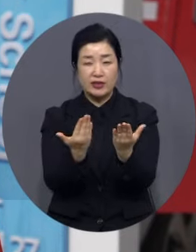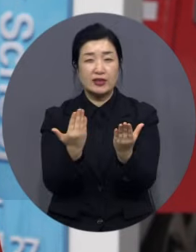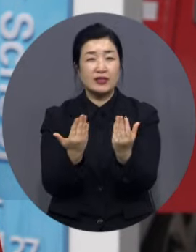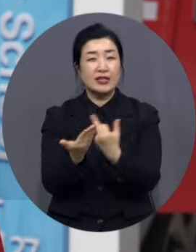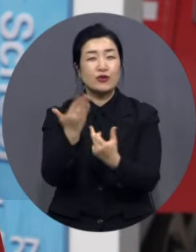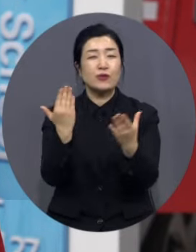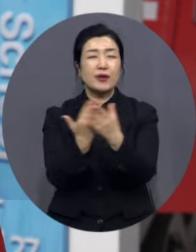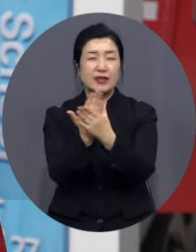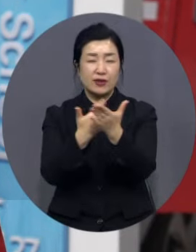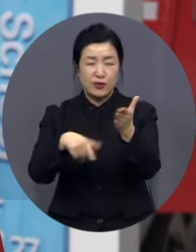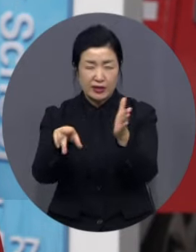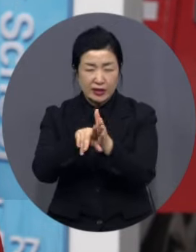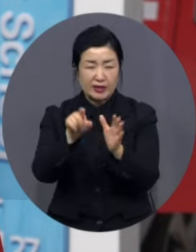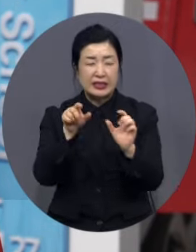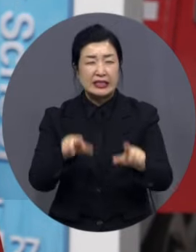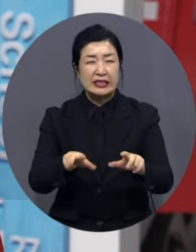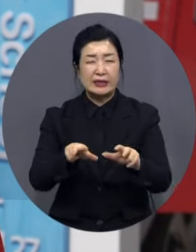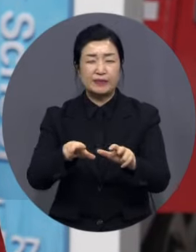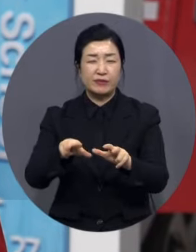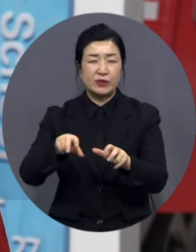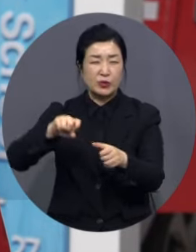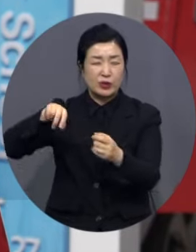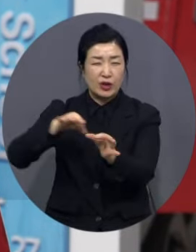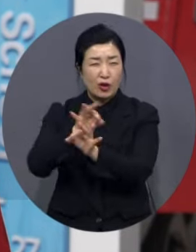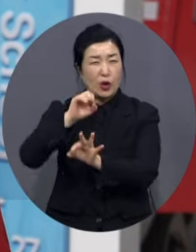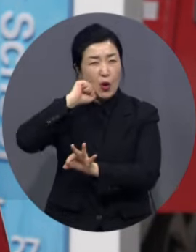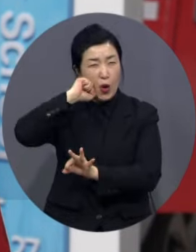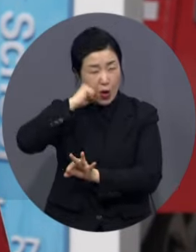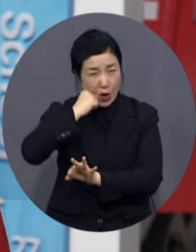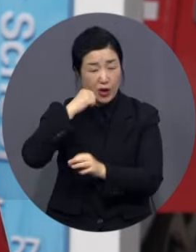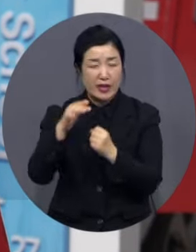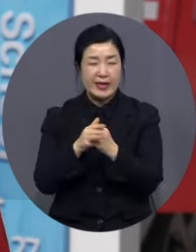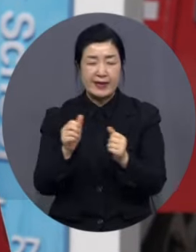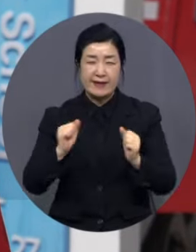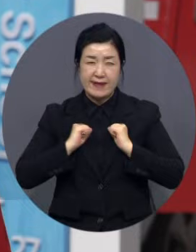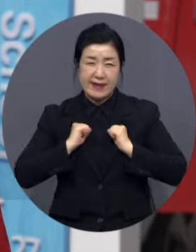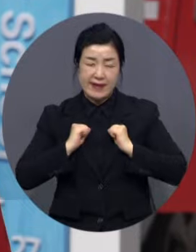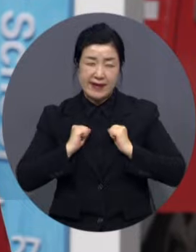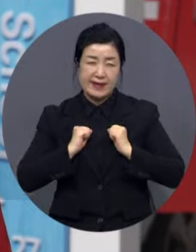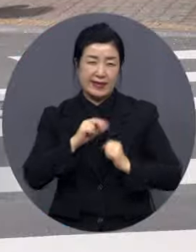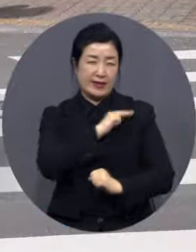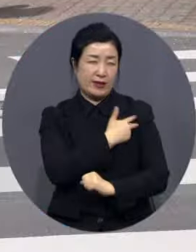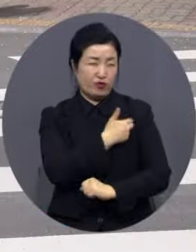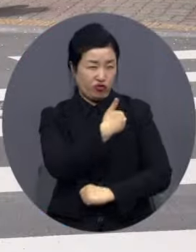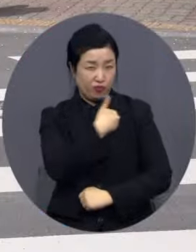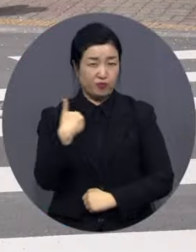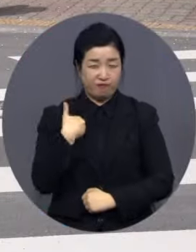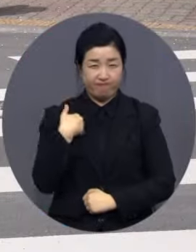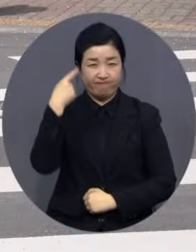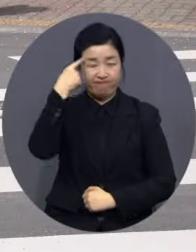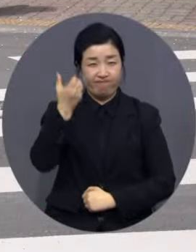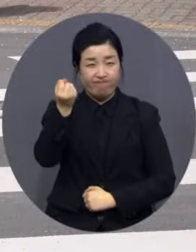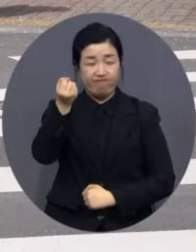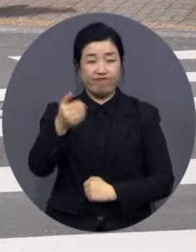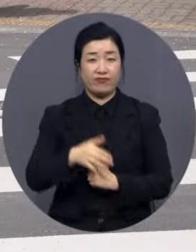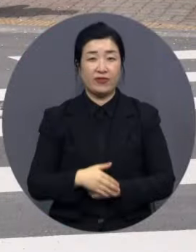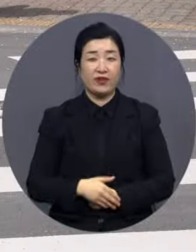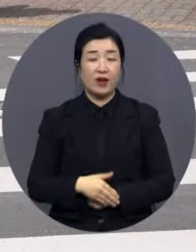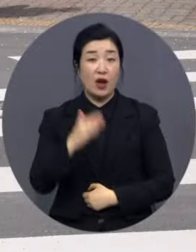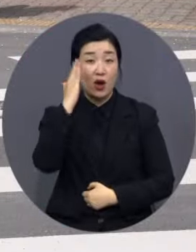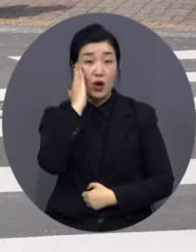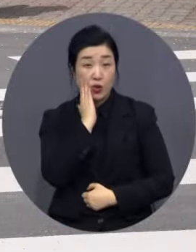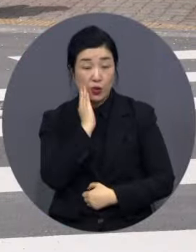위해서 또 우리 힘든 제주의 민생을 위해서 열심히 일할 수 있는 자격을 갖추었다고 생각합니다 강순화 녹색 정의당